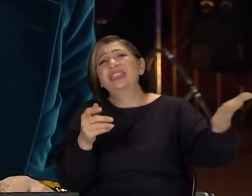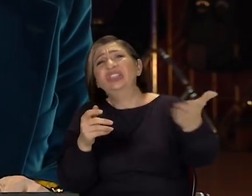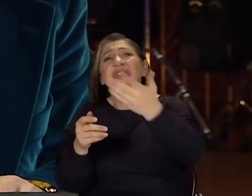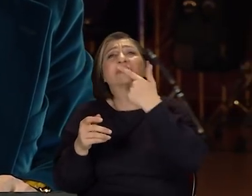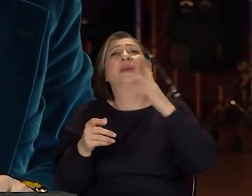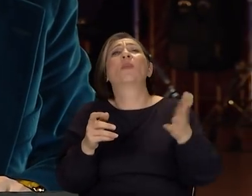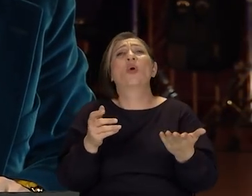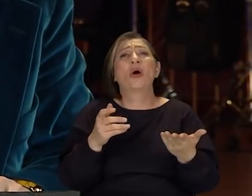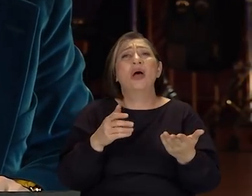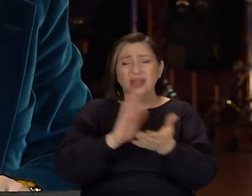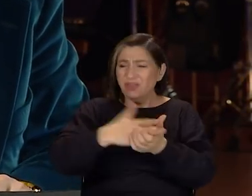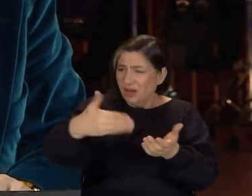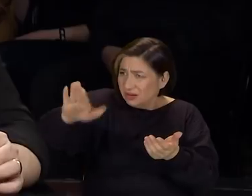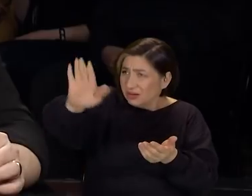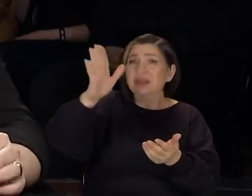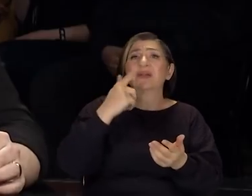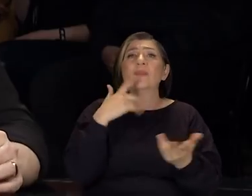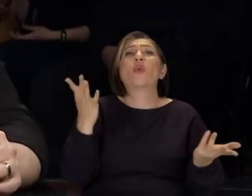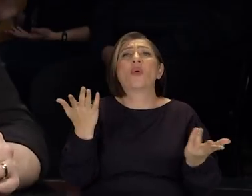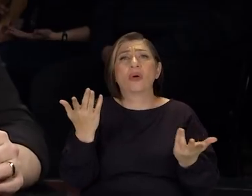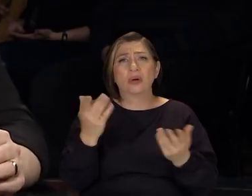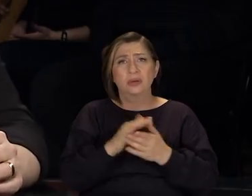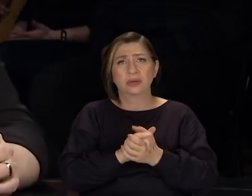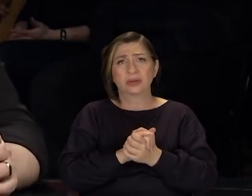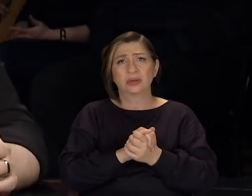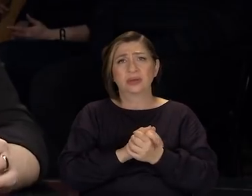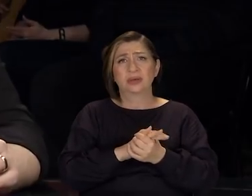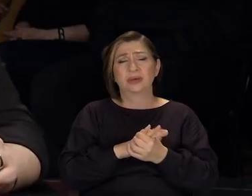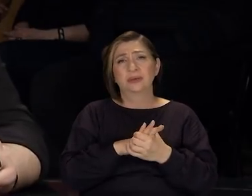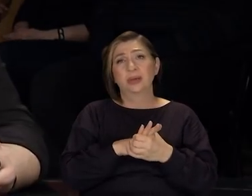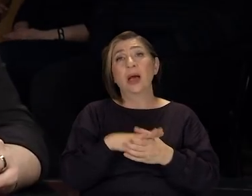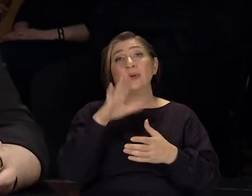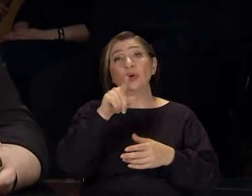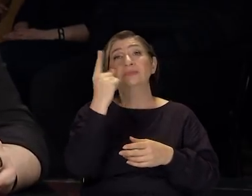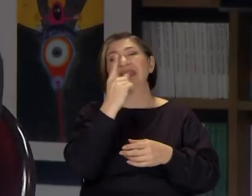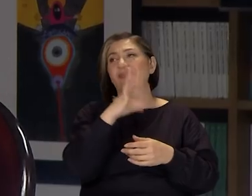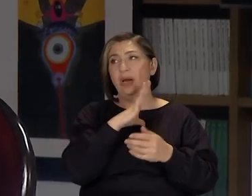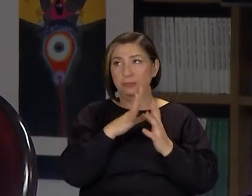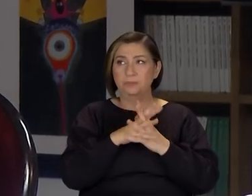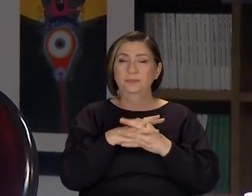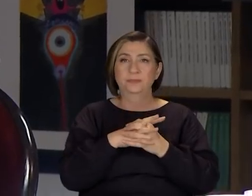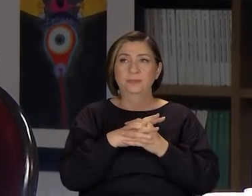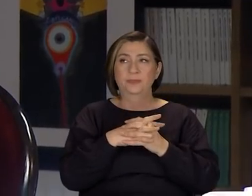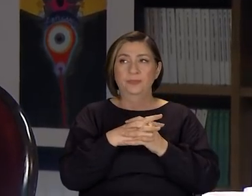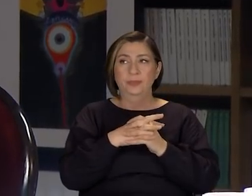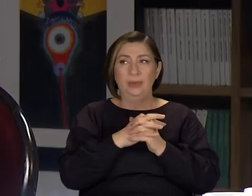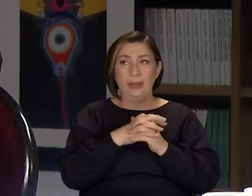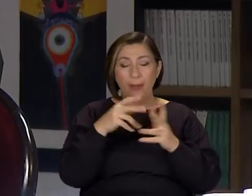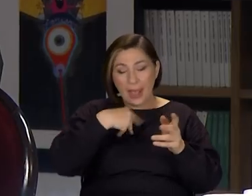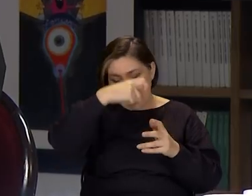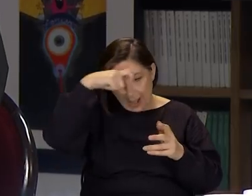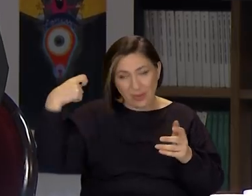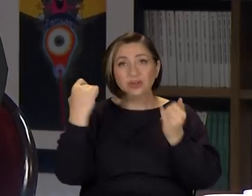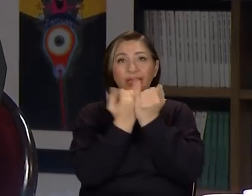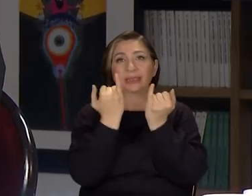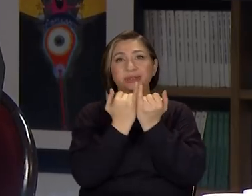demiyor. O 3 bölümde gideceği zaten güle güle belli. Yedeği de var. Şöyle bir durum oluyor yani. Ben emekçi